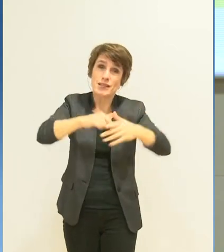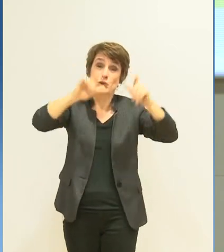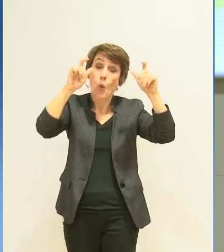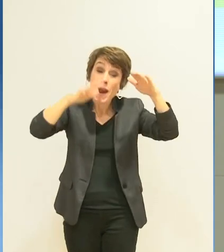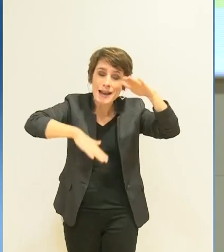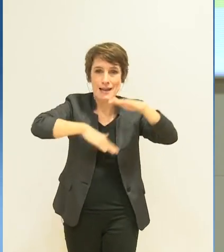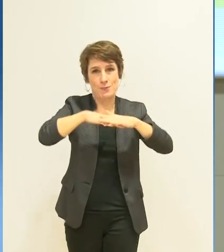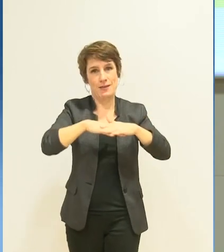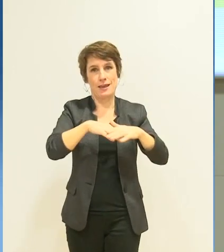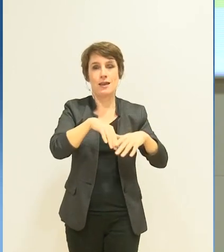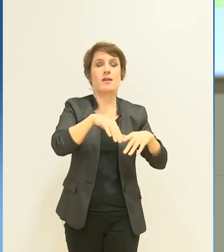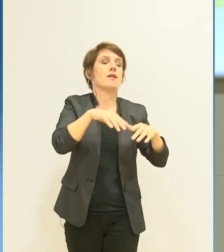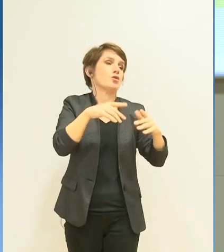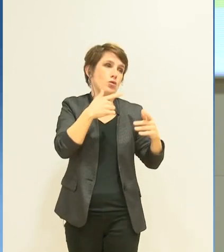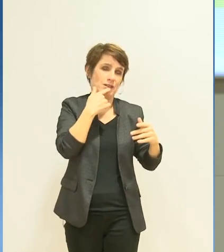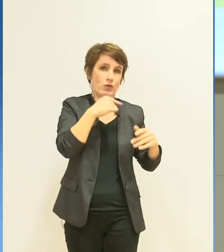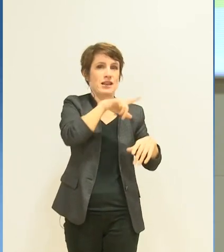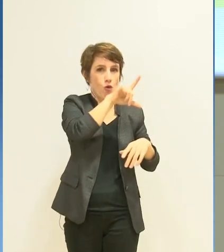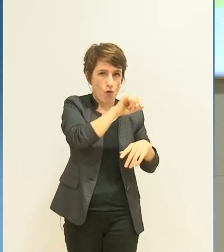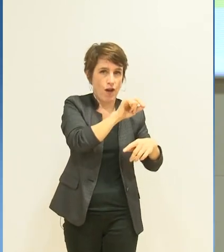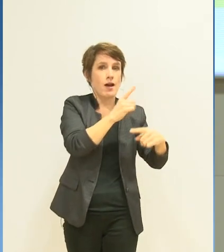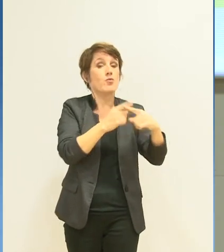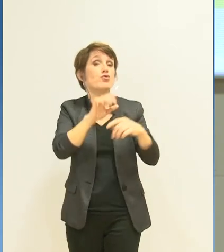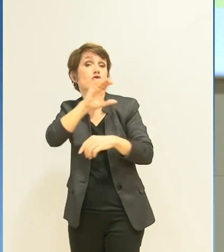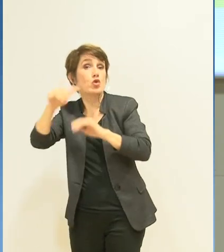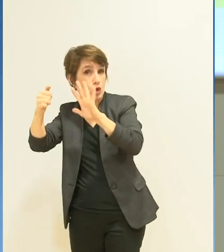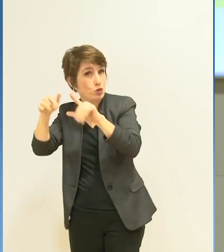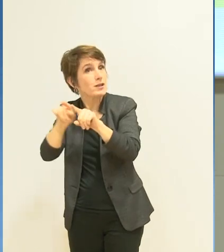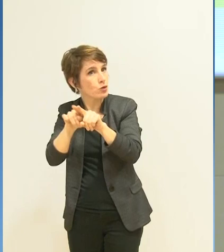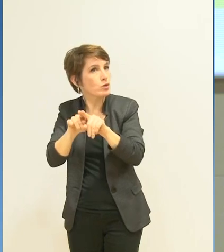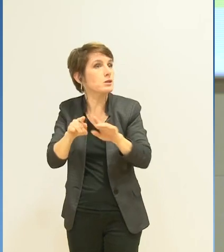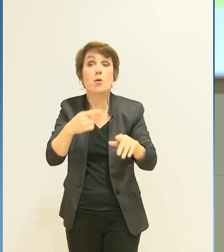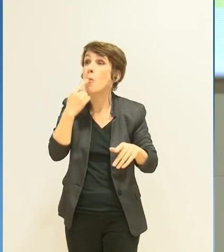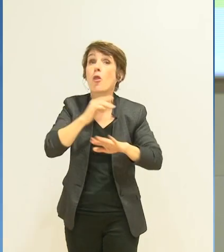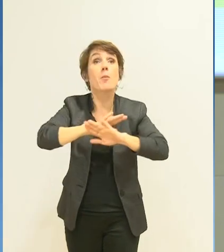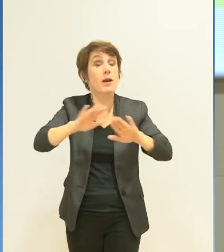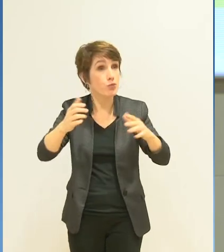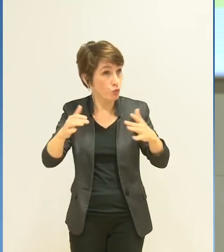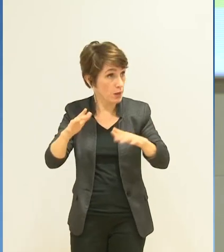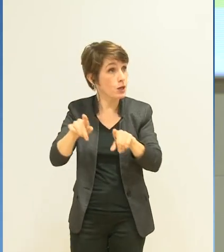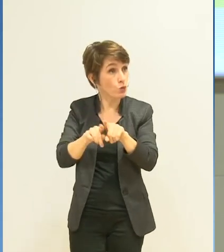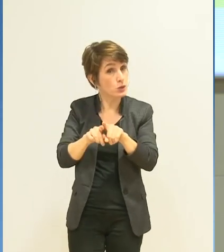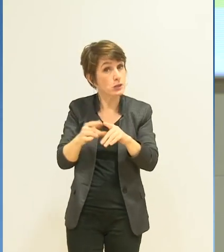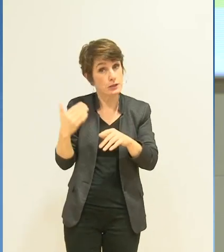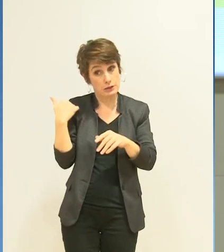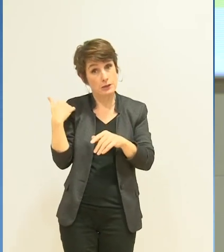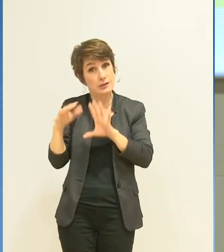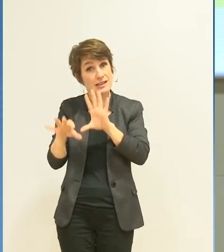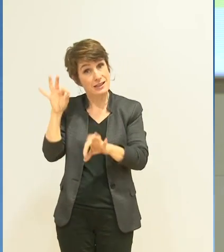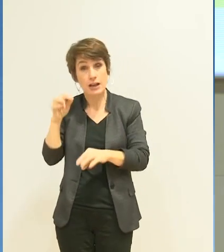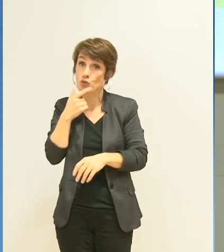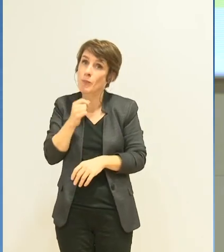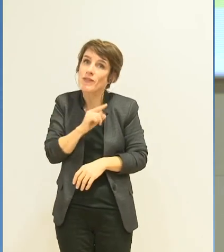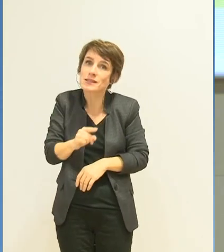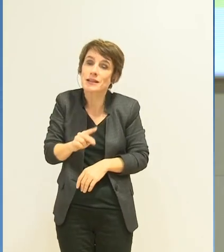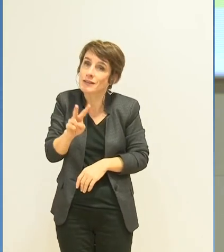vin et la diminution du 160 mai plus personne n'en parle mais je rappelle quand même que ça a été là aussi un choix pas facile à